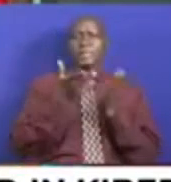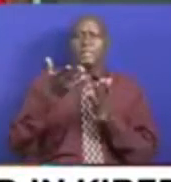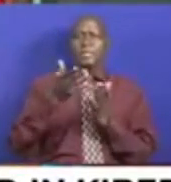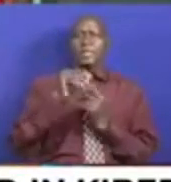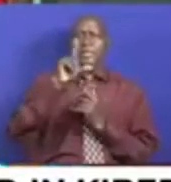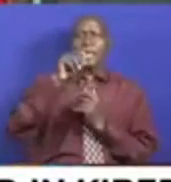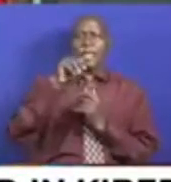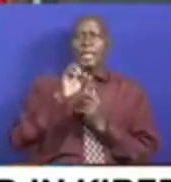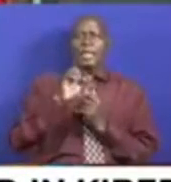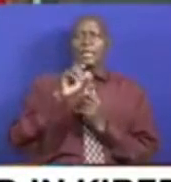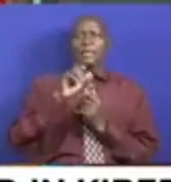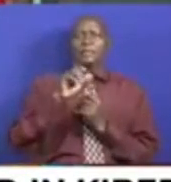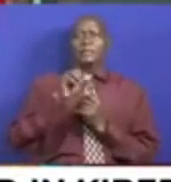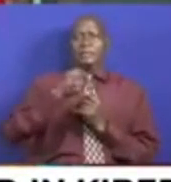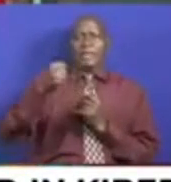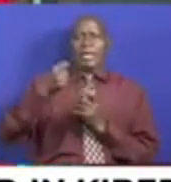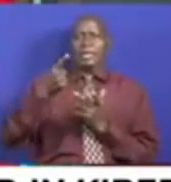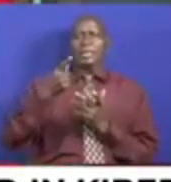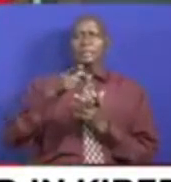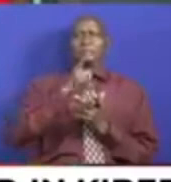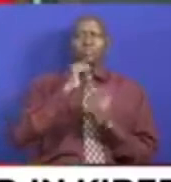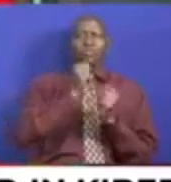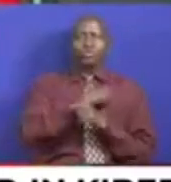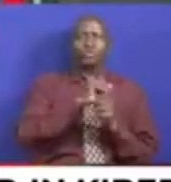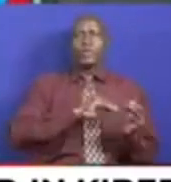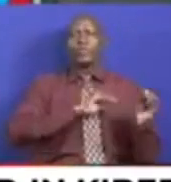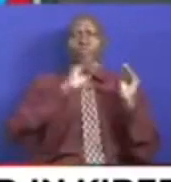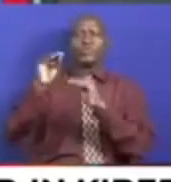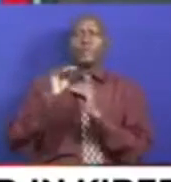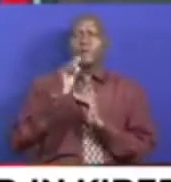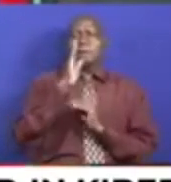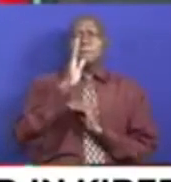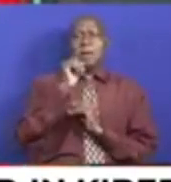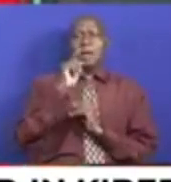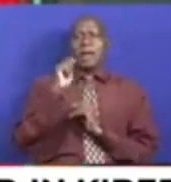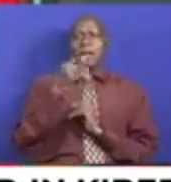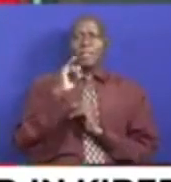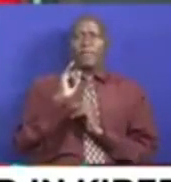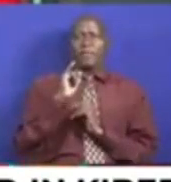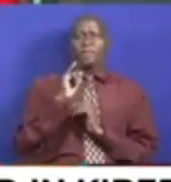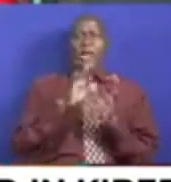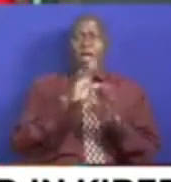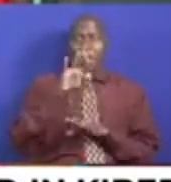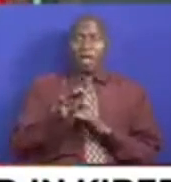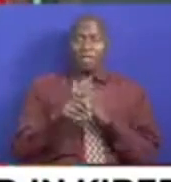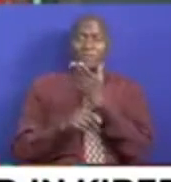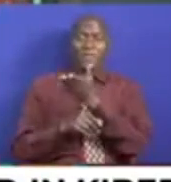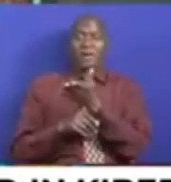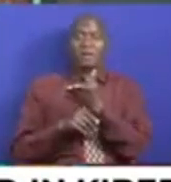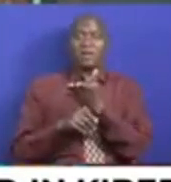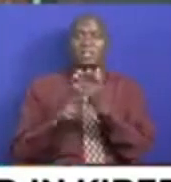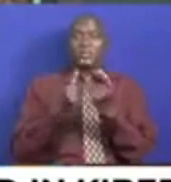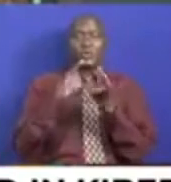Wakasema wawezi, tuende Mbangathi. Tukachukua gari mpaka Mbangathi. Kufika Mbangathi, hakuna mtu